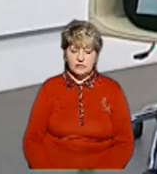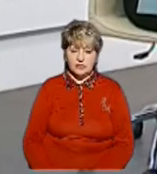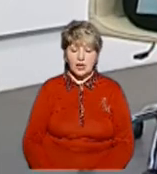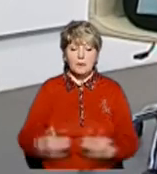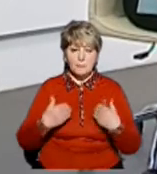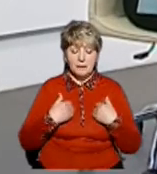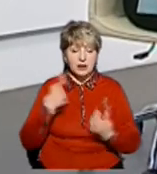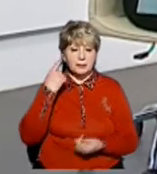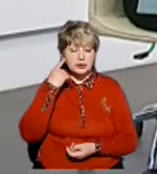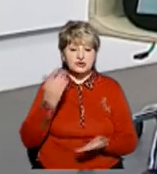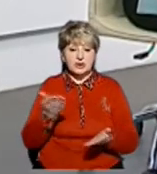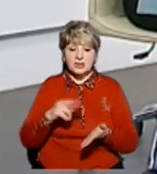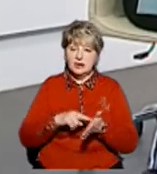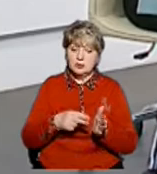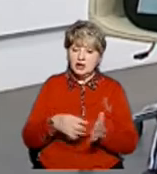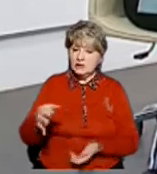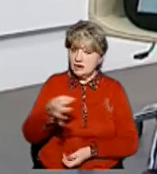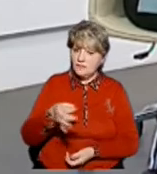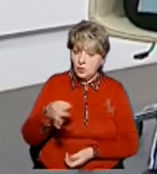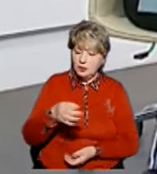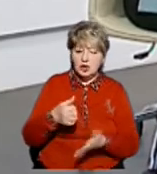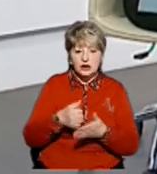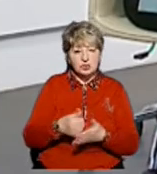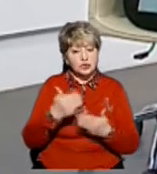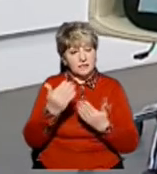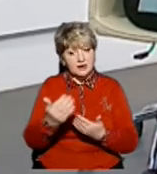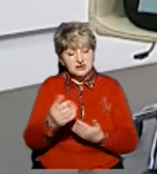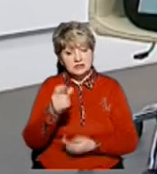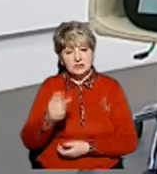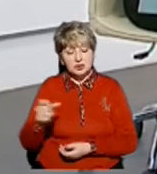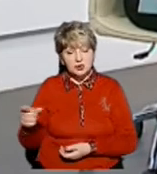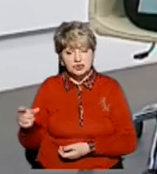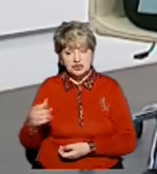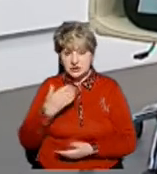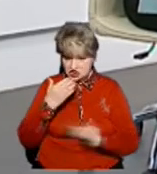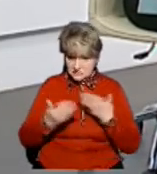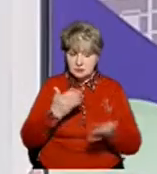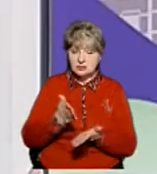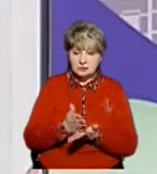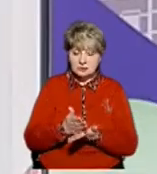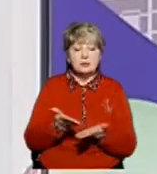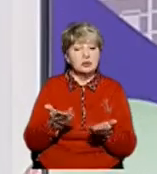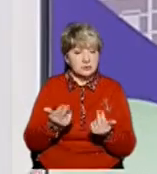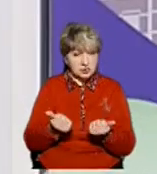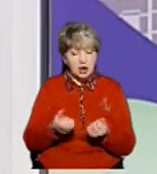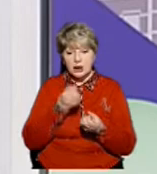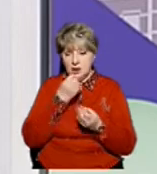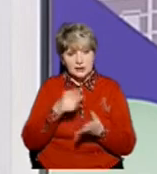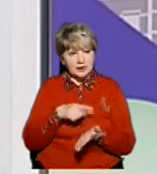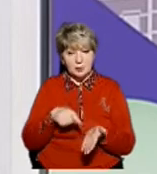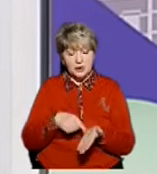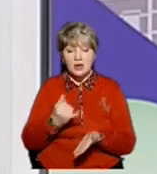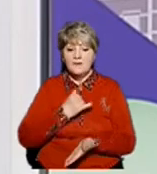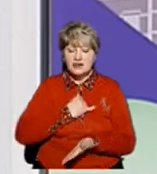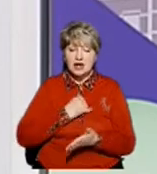Отже, ми почули, які плани в області. Пані Тетяна, до вас люди з області звертаються за допомогою? Так, до речі, дуже добре питання, гарне.